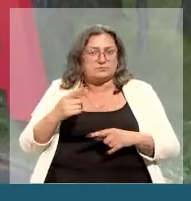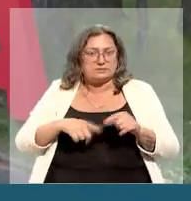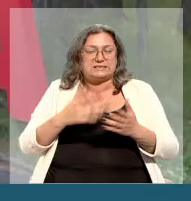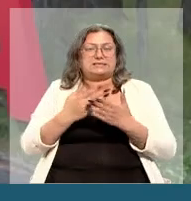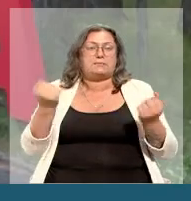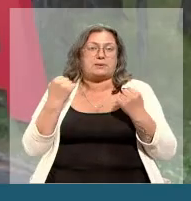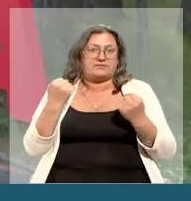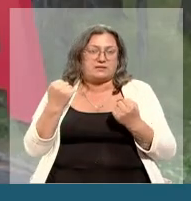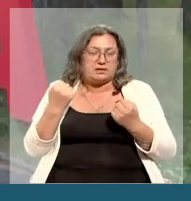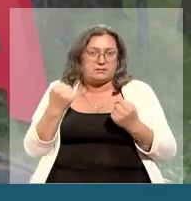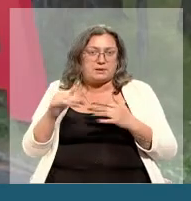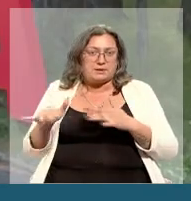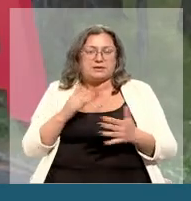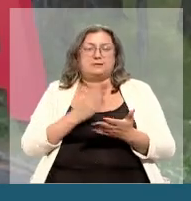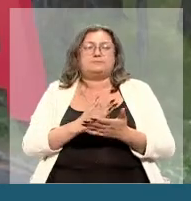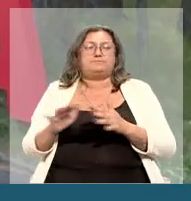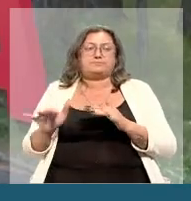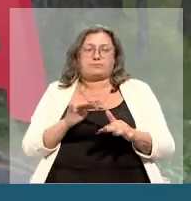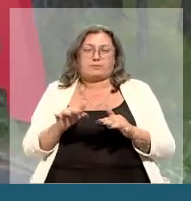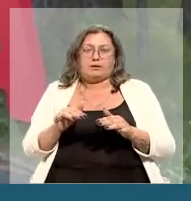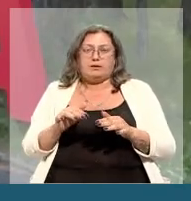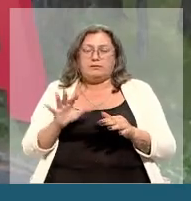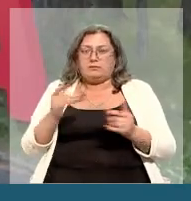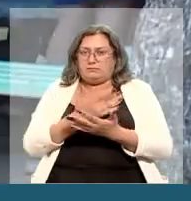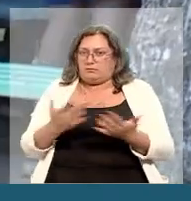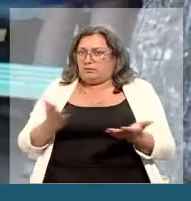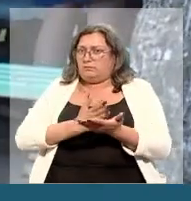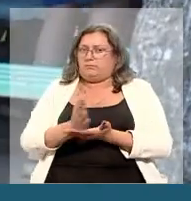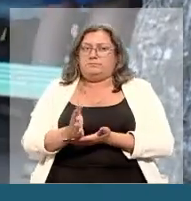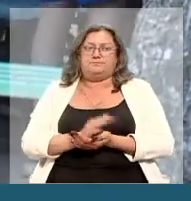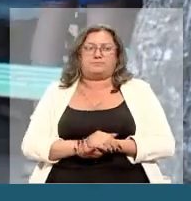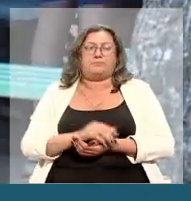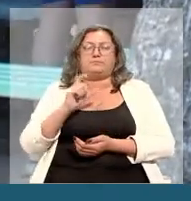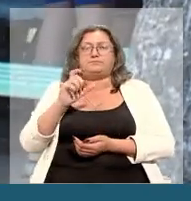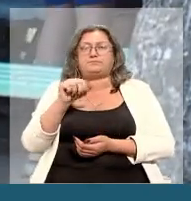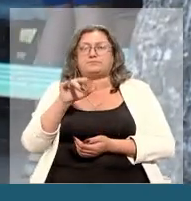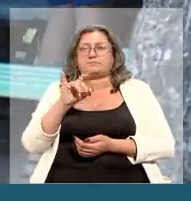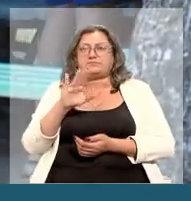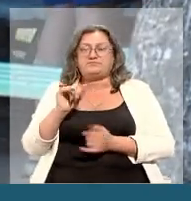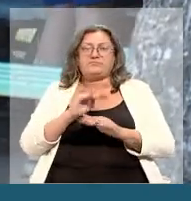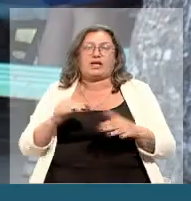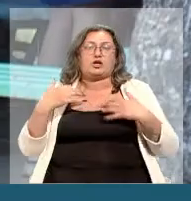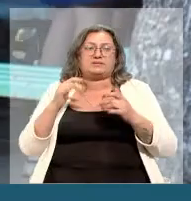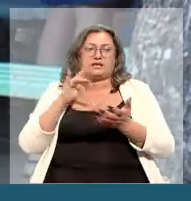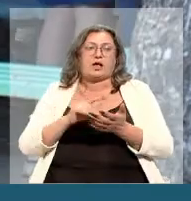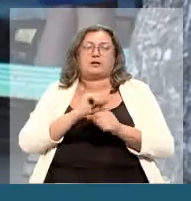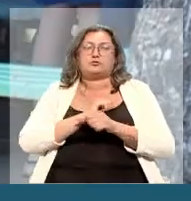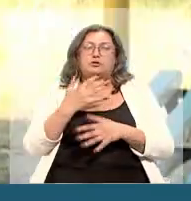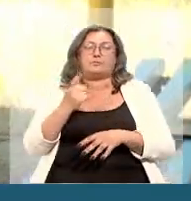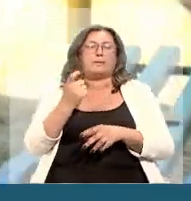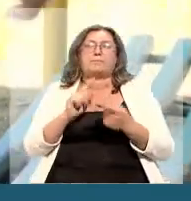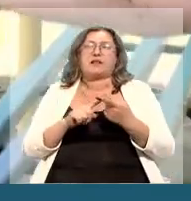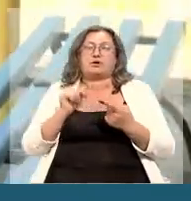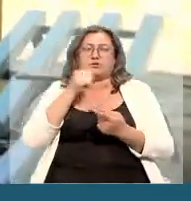есть и спортивное мероприятие, то есть у нас мероприятия по всем направлениям. Эмилия Адаева в детском оздоровительном центре отдыхает уже не